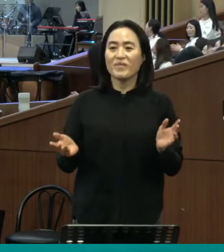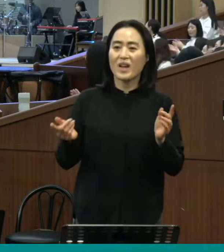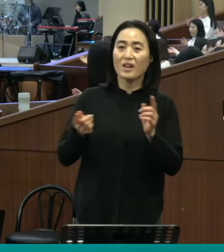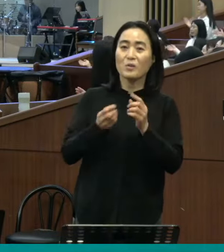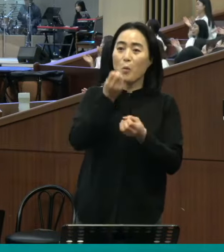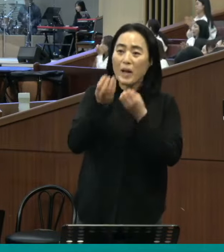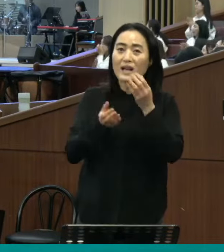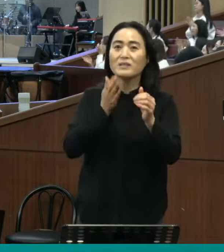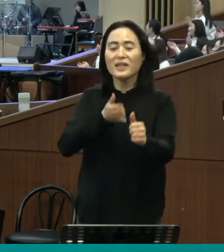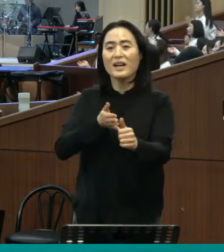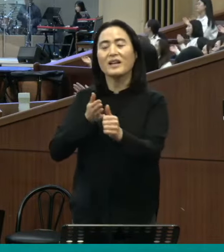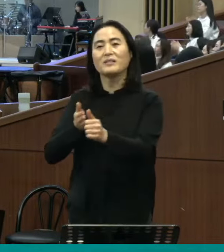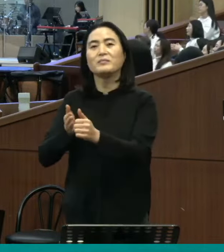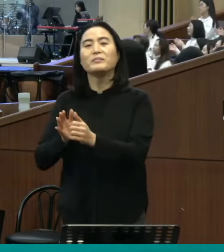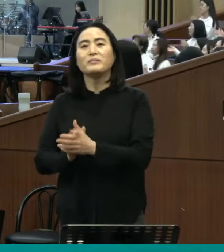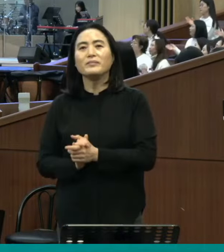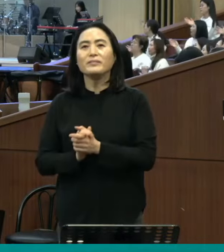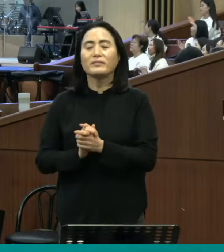어두워진